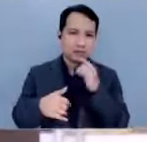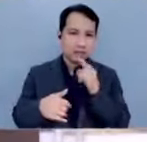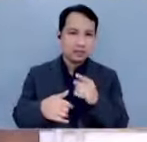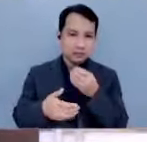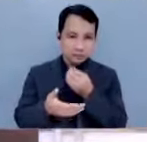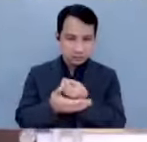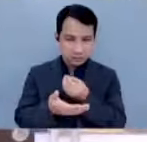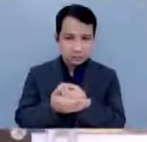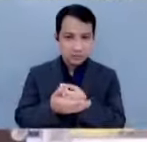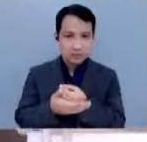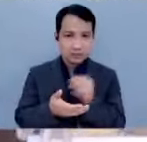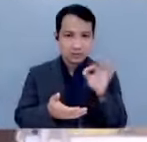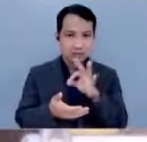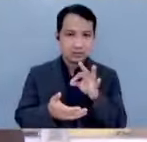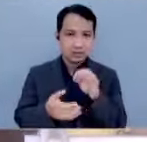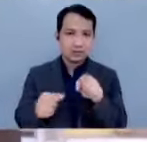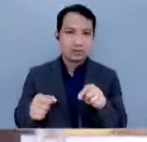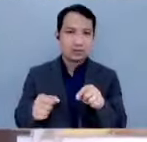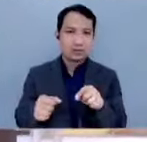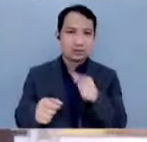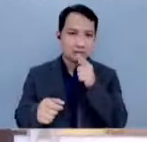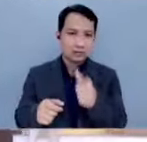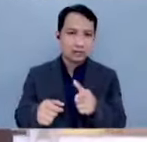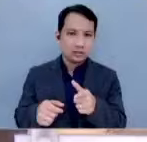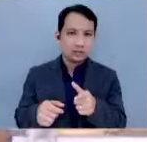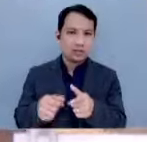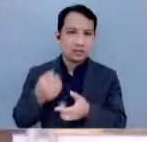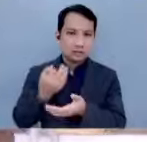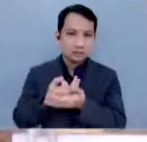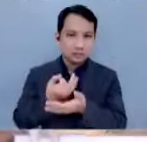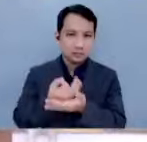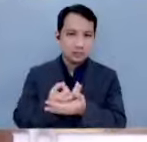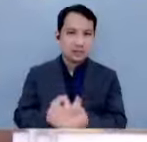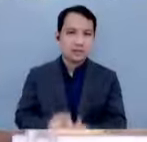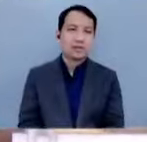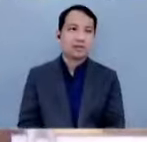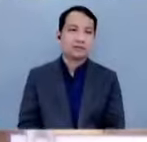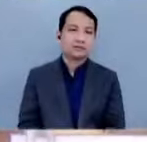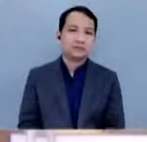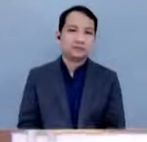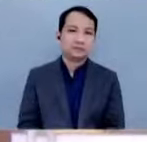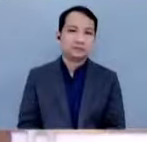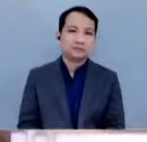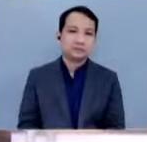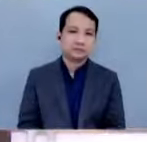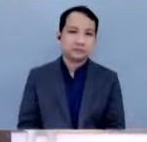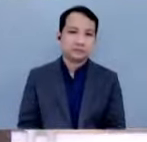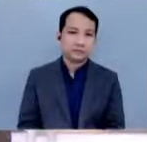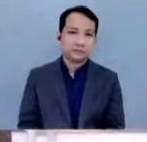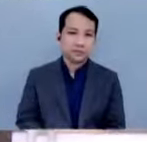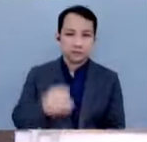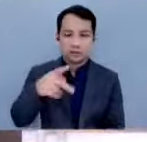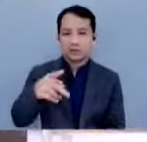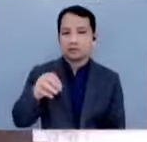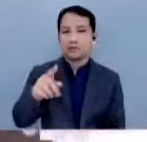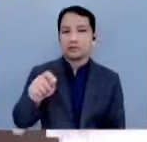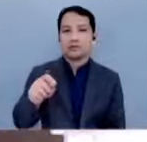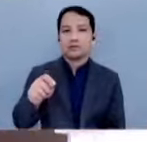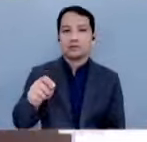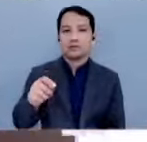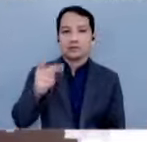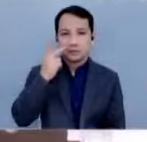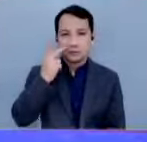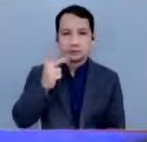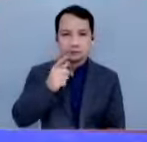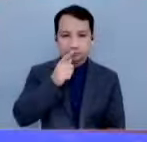Jen, so pwede, so maswerte ba yan? Pera, yes. Pera. Sa pera. Lalo na yung pots namin is merong good luck pots.